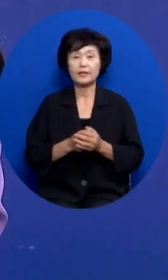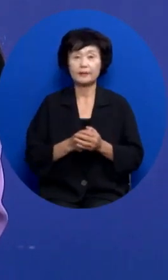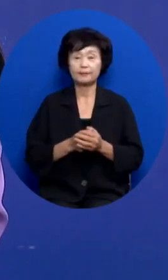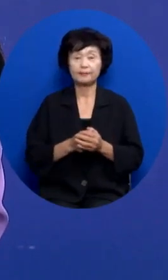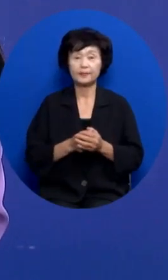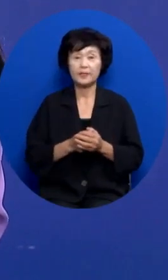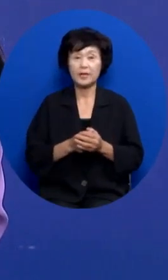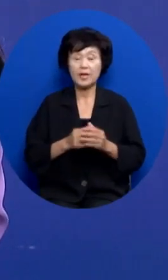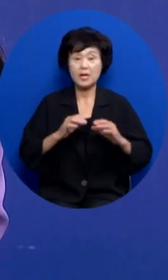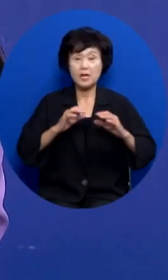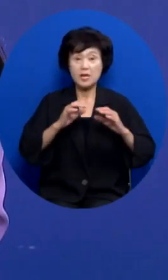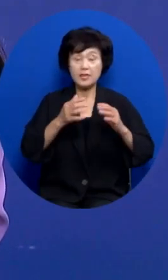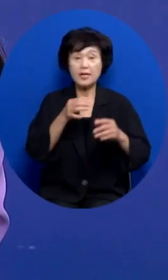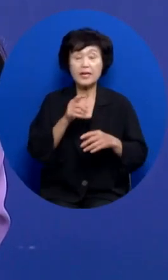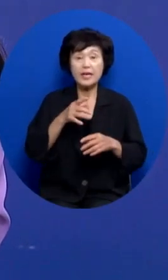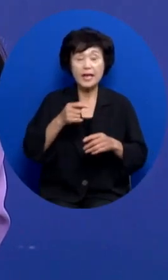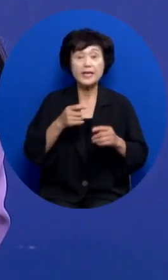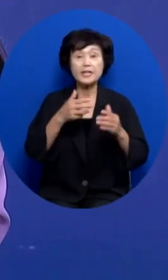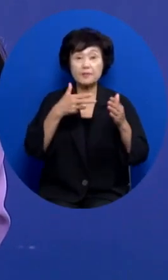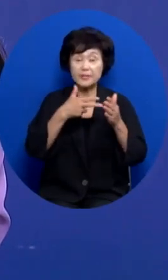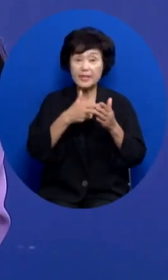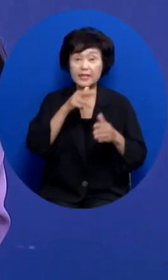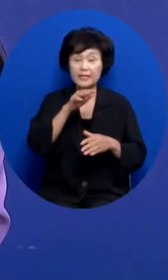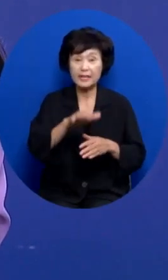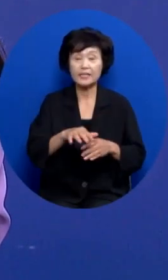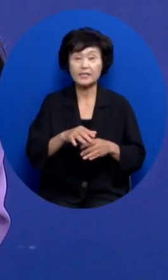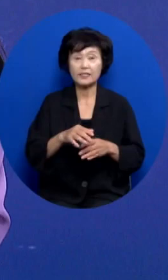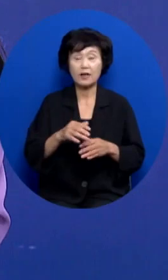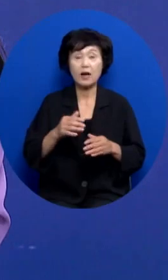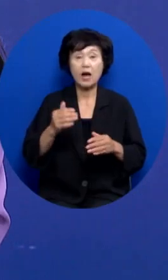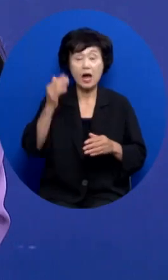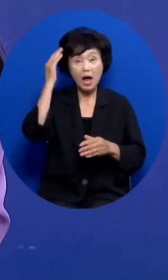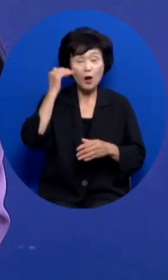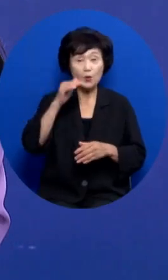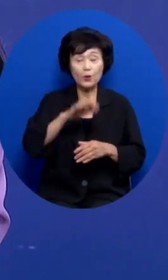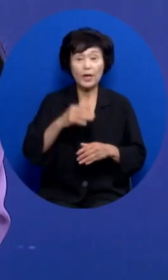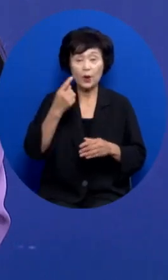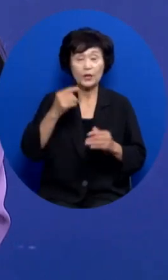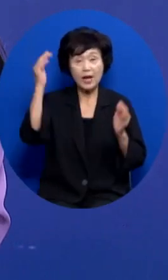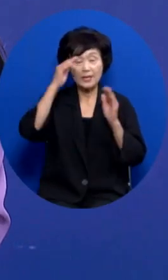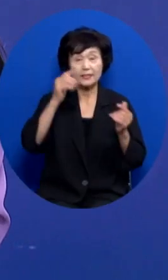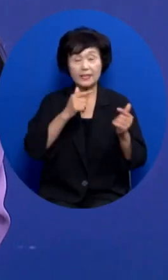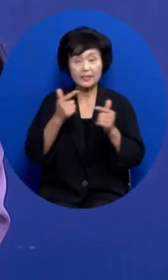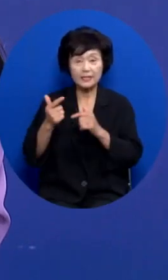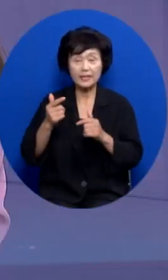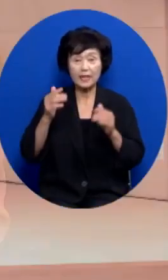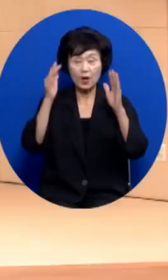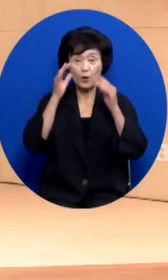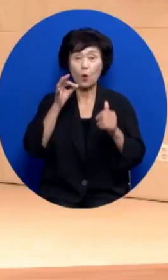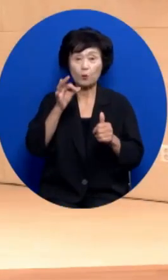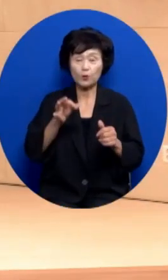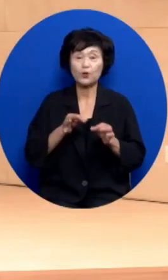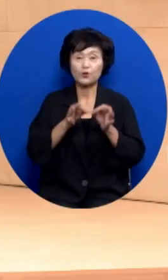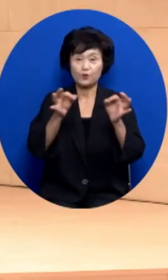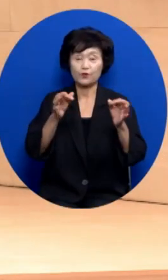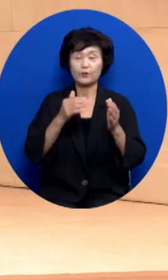재단법인 글로벌 엘림재단이 국내 거주 10개국 유학생 18명에게 장학금을 수여했습니다.